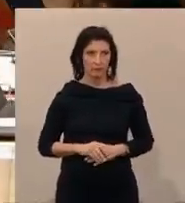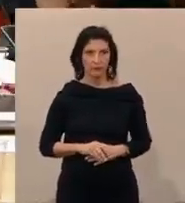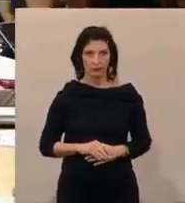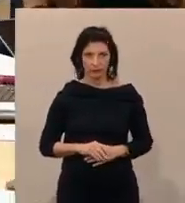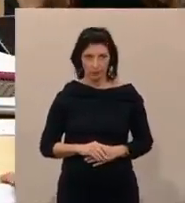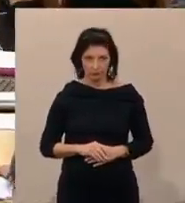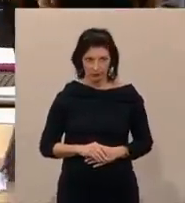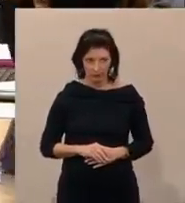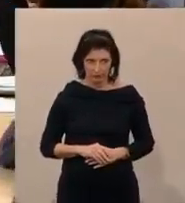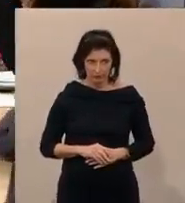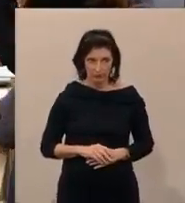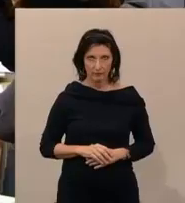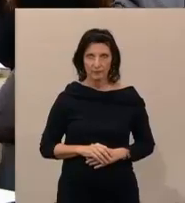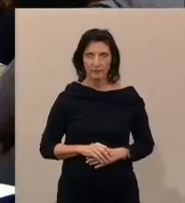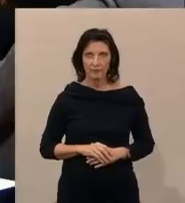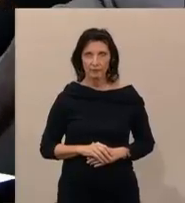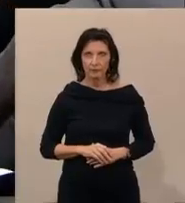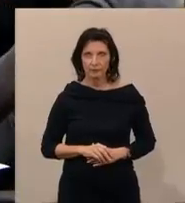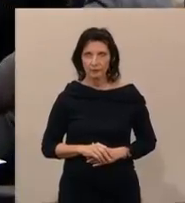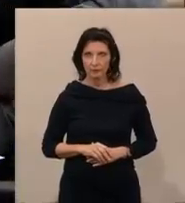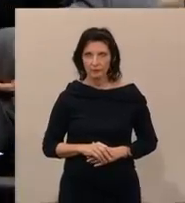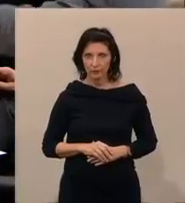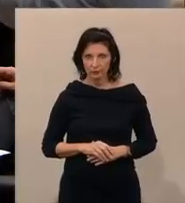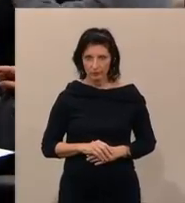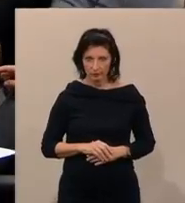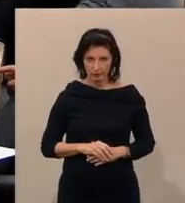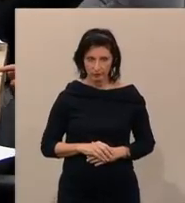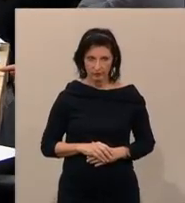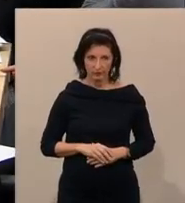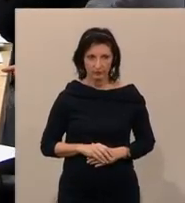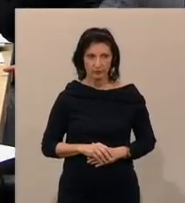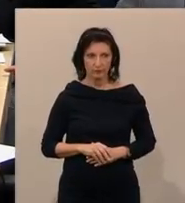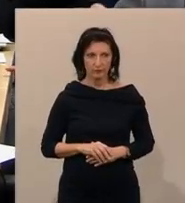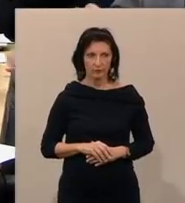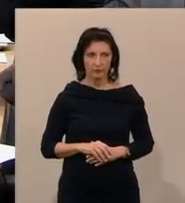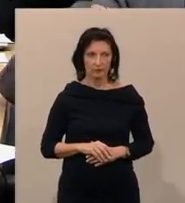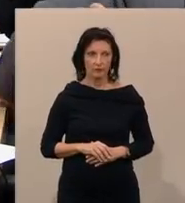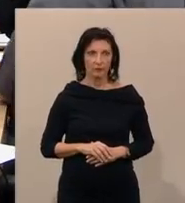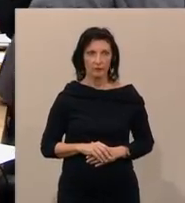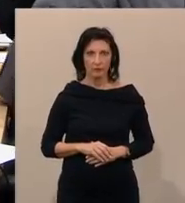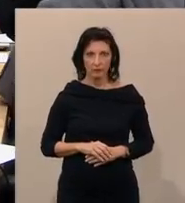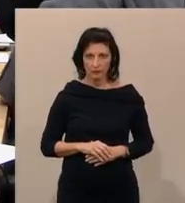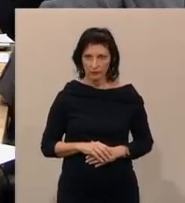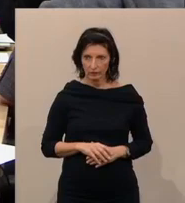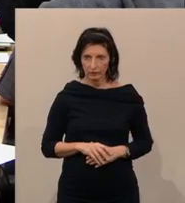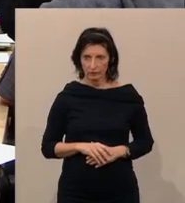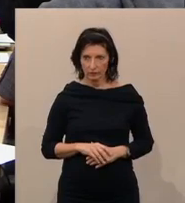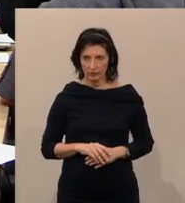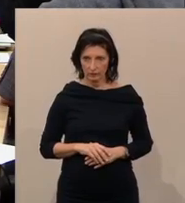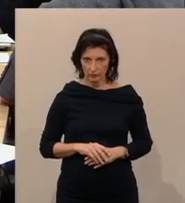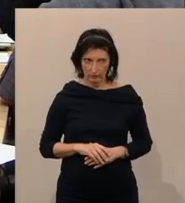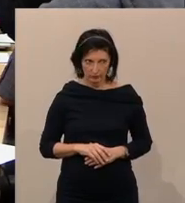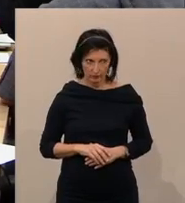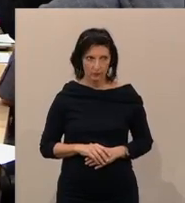Es würden beim Sicherheitspersonal Fakten überprüft und nicht Meinungen und Gesinnungen. Eine Überprüfung nach dem Sicherheitspolizeigesetz sei